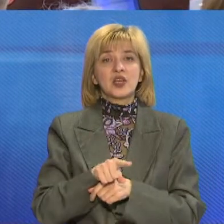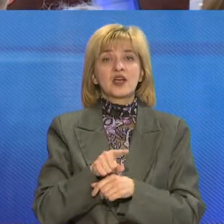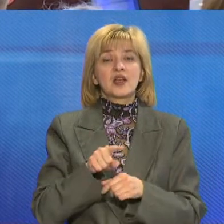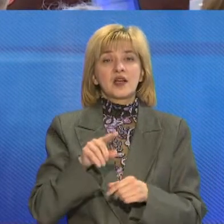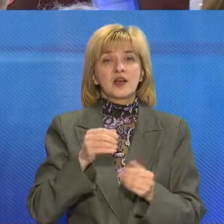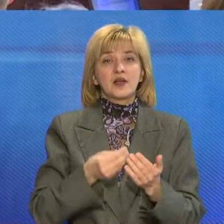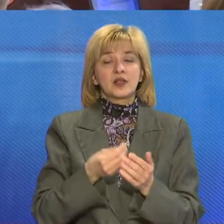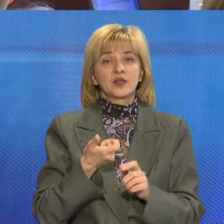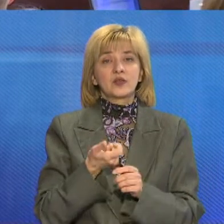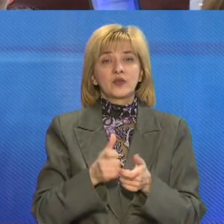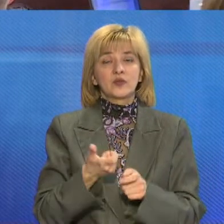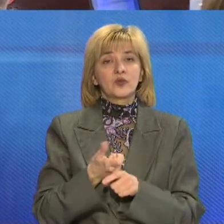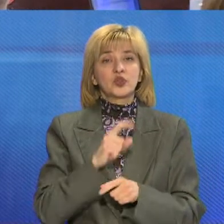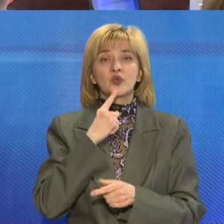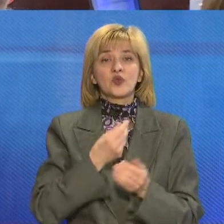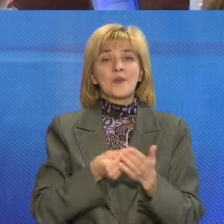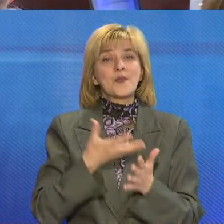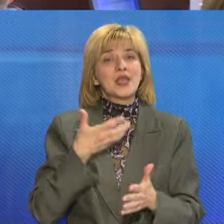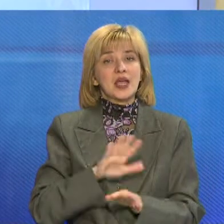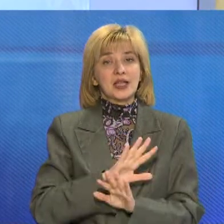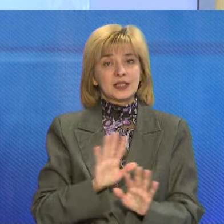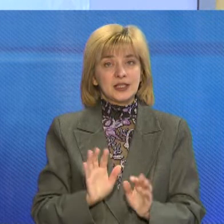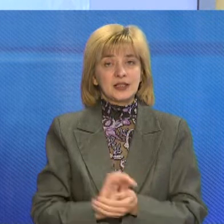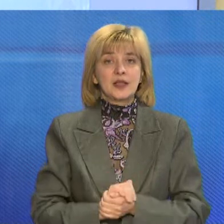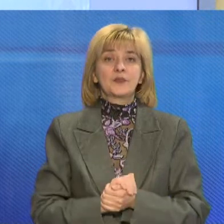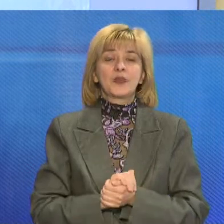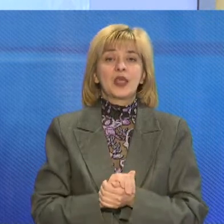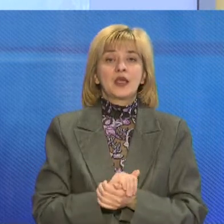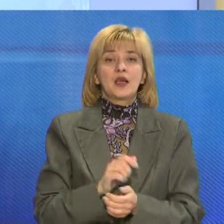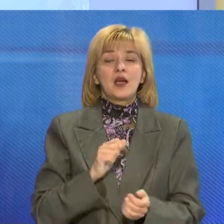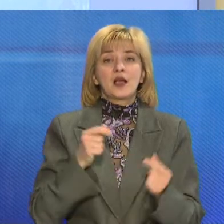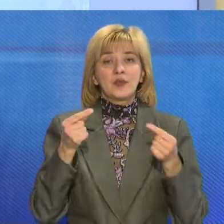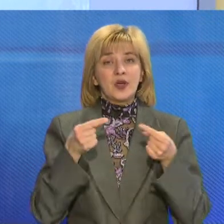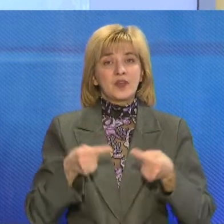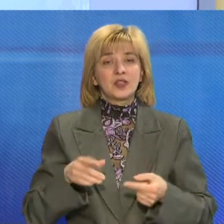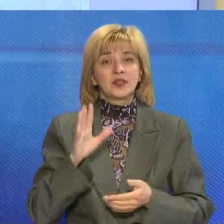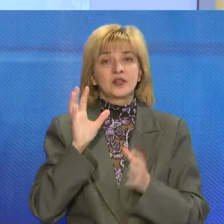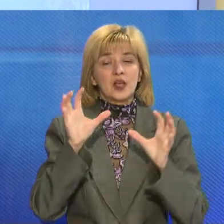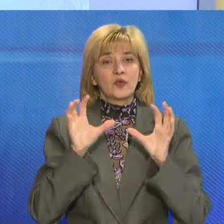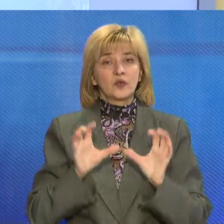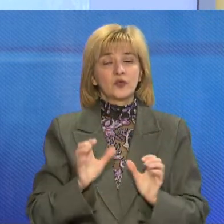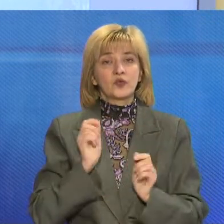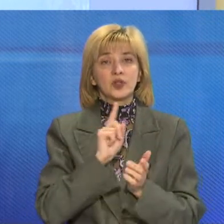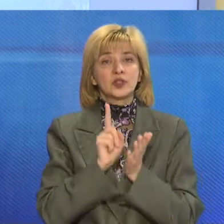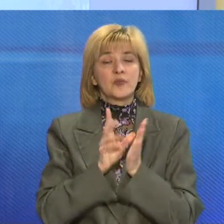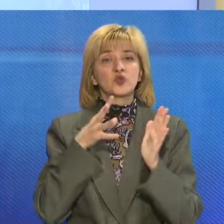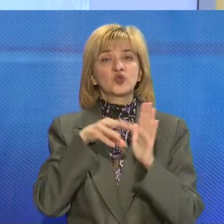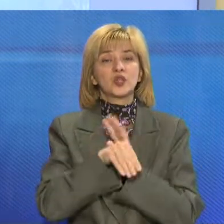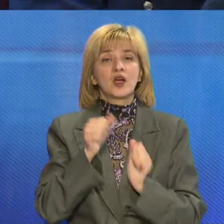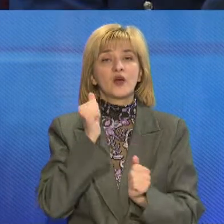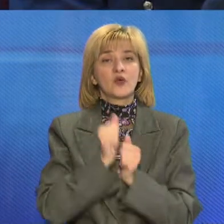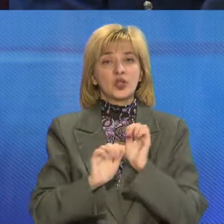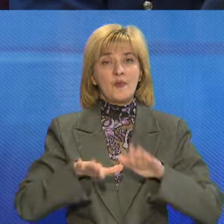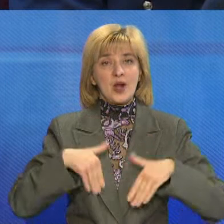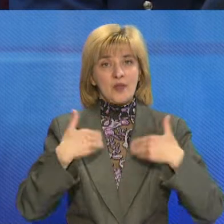складана пераацаніць. Адпаведна, ў праекце асноўнага закона павінна быць улічана кожная канструктыўная прапанова насельніцтва. На дадзеным этапе